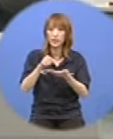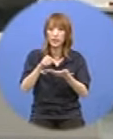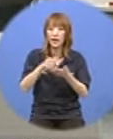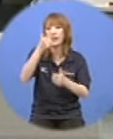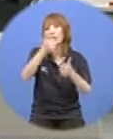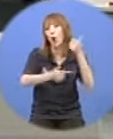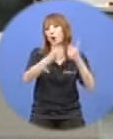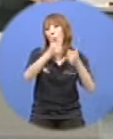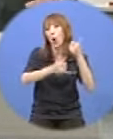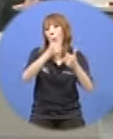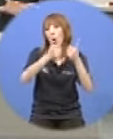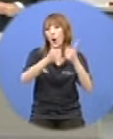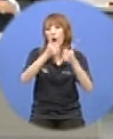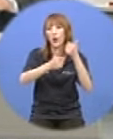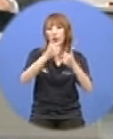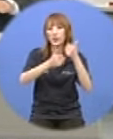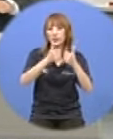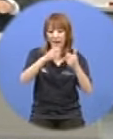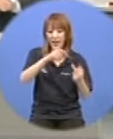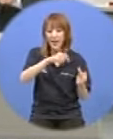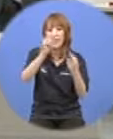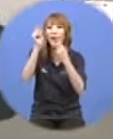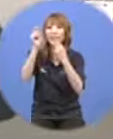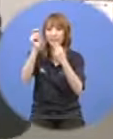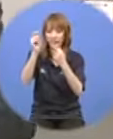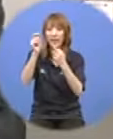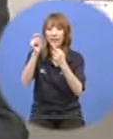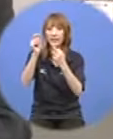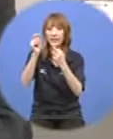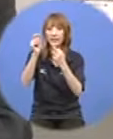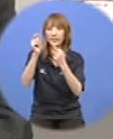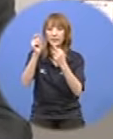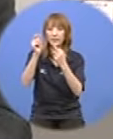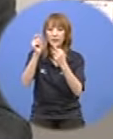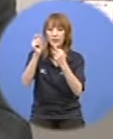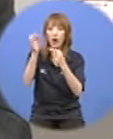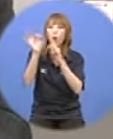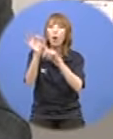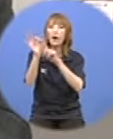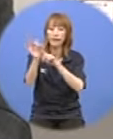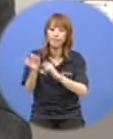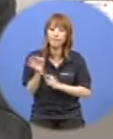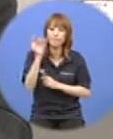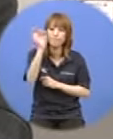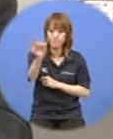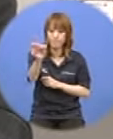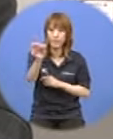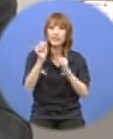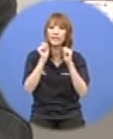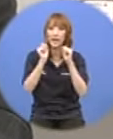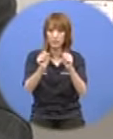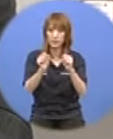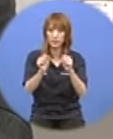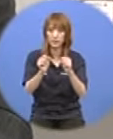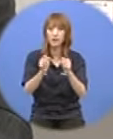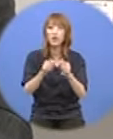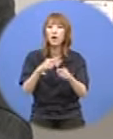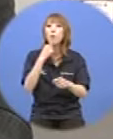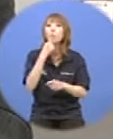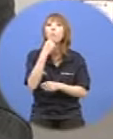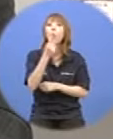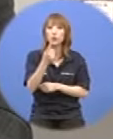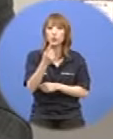競争家で選んで、それでお金を出してるんですね。さあ、もう一つその上